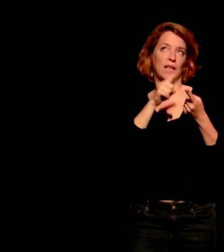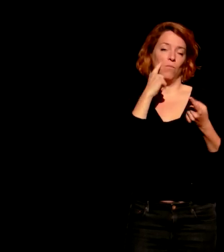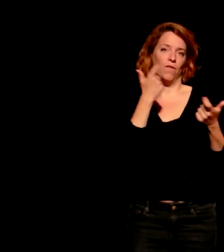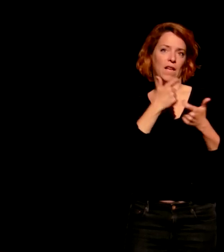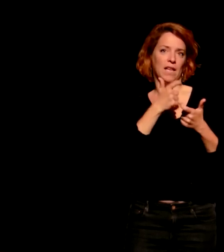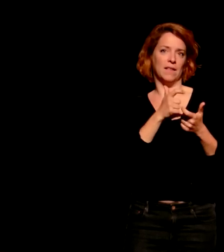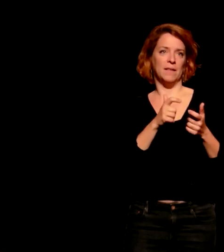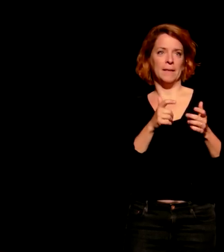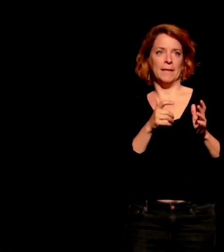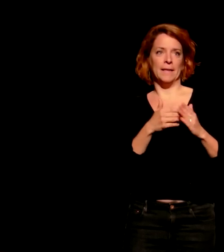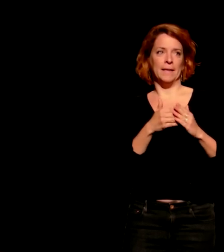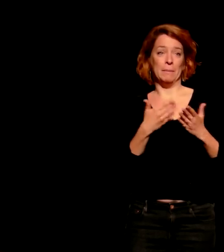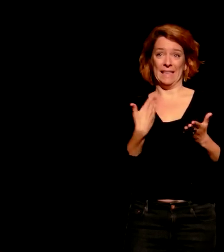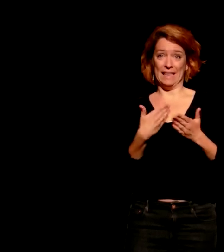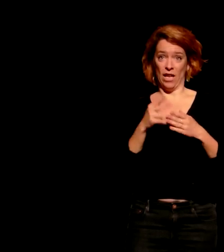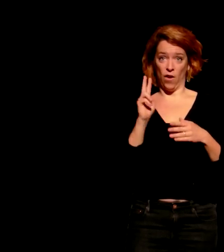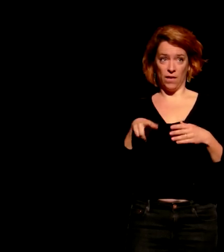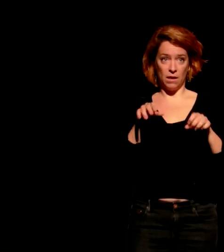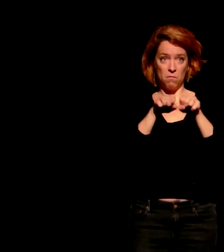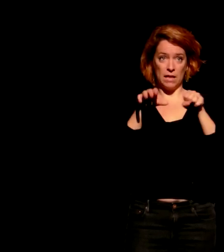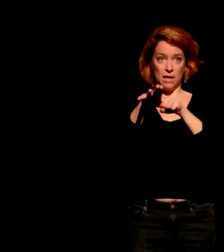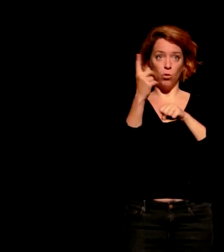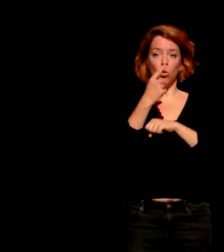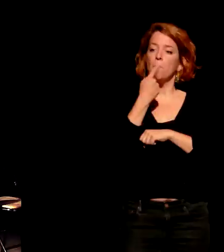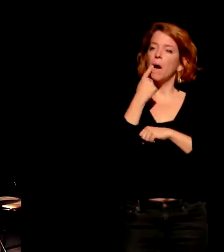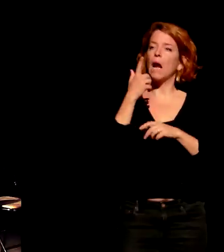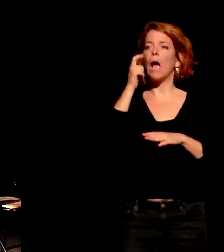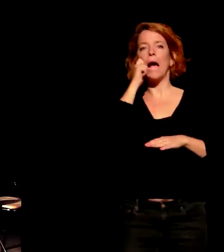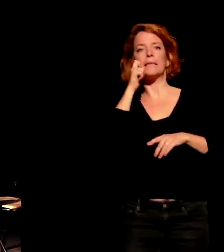Or en fait c'est ça qu'ils nous font dans les médias, sur cette histoire de racisme anti-blanc.